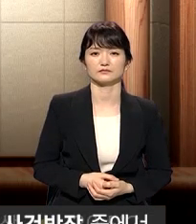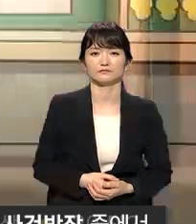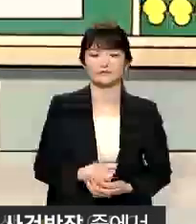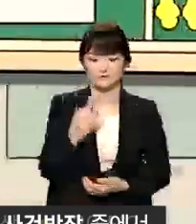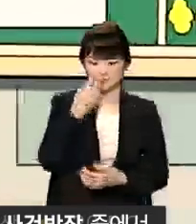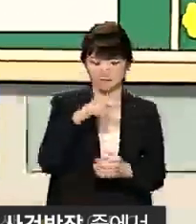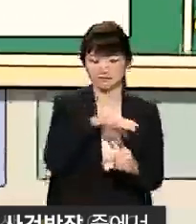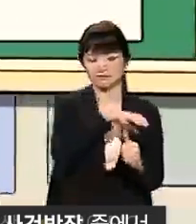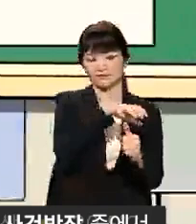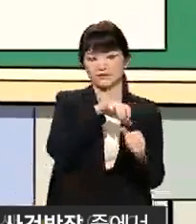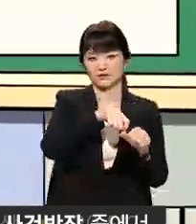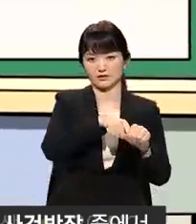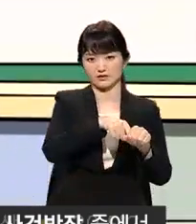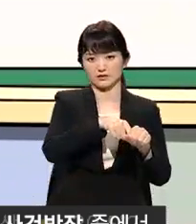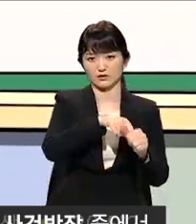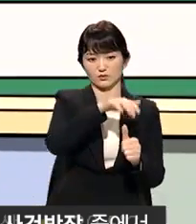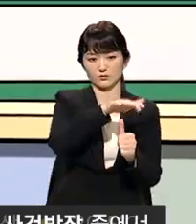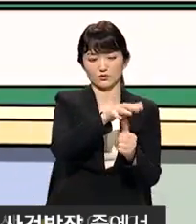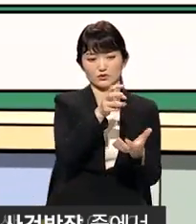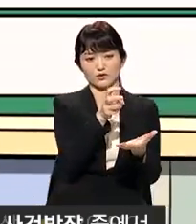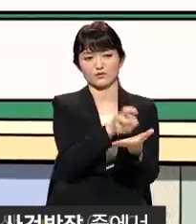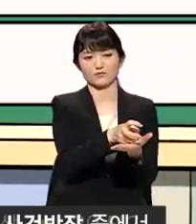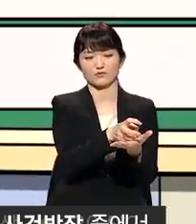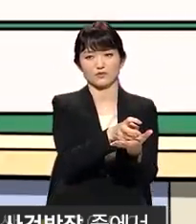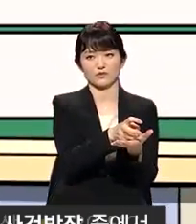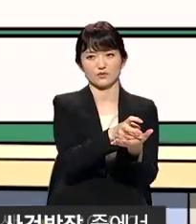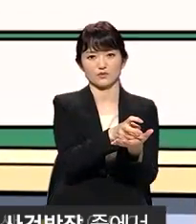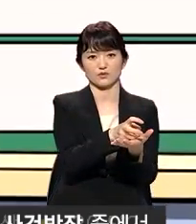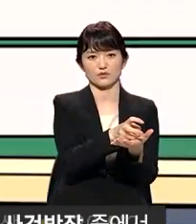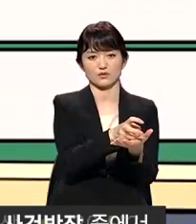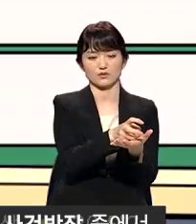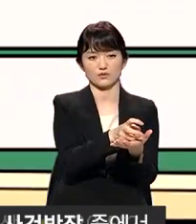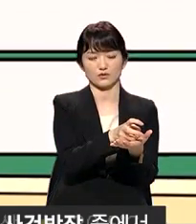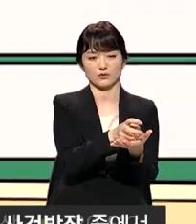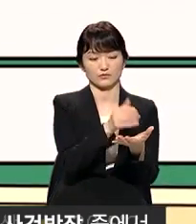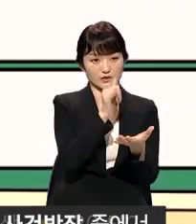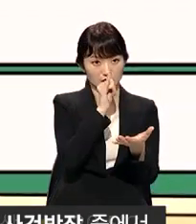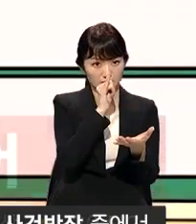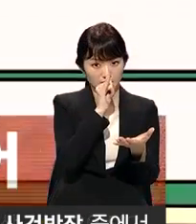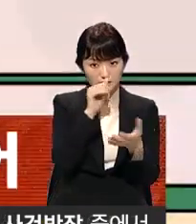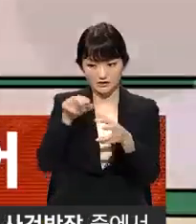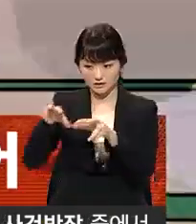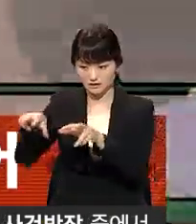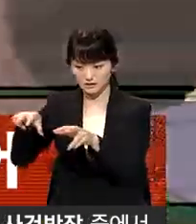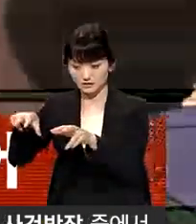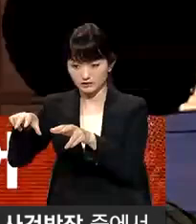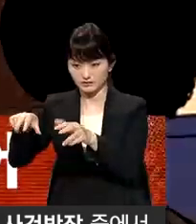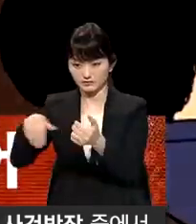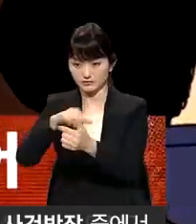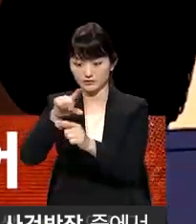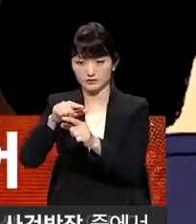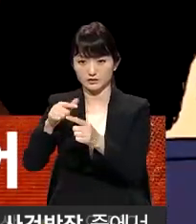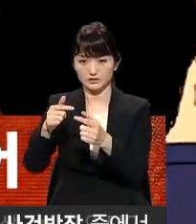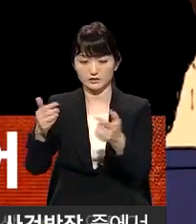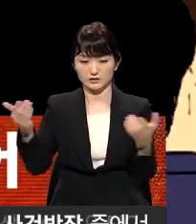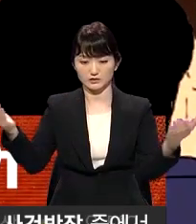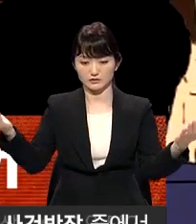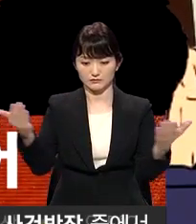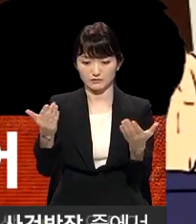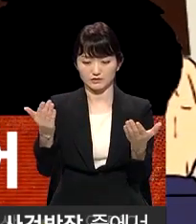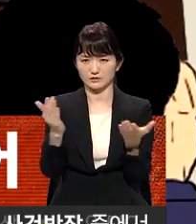보호처분이 즉 소년법이 존재하는 그 취지하고 현실하고 이제 약간의 어떤 그 불일치가